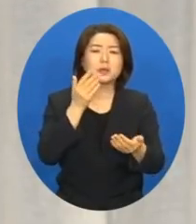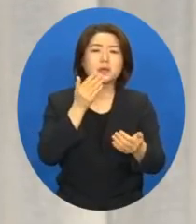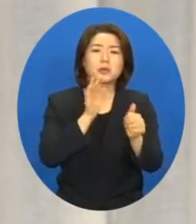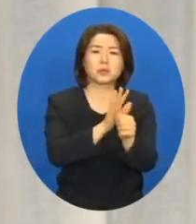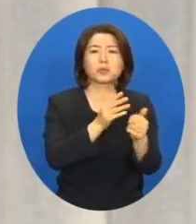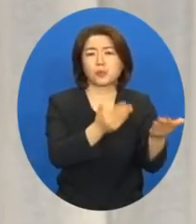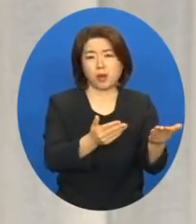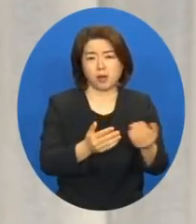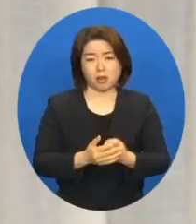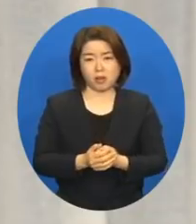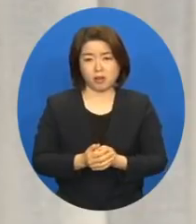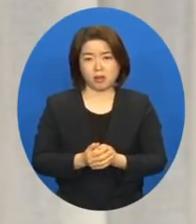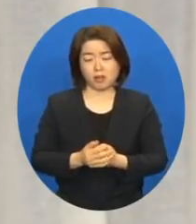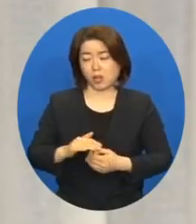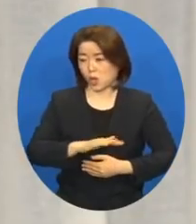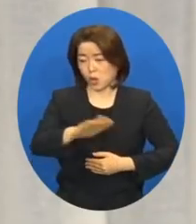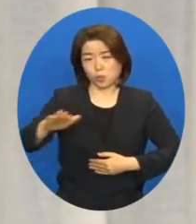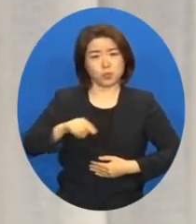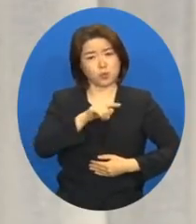우리가 안 믿는 거예요.